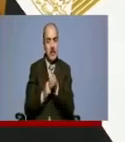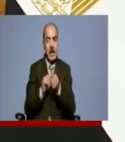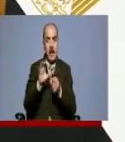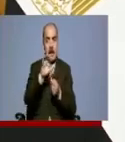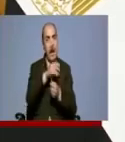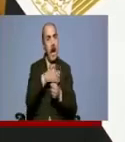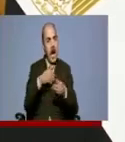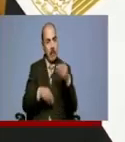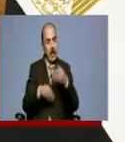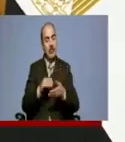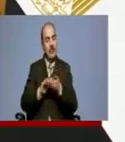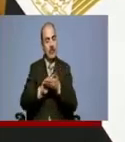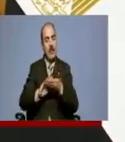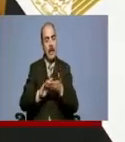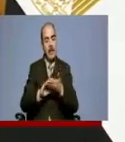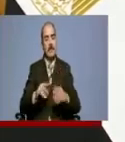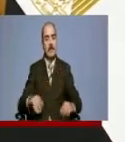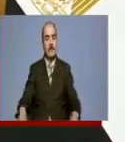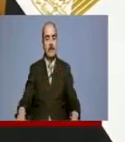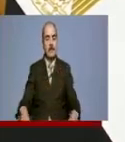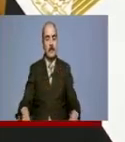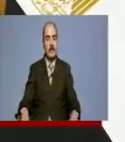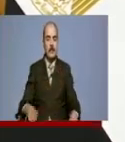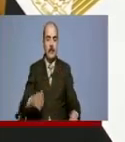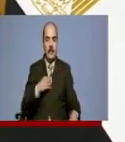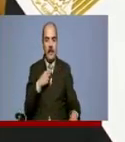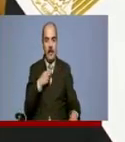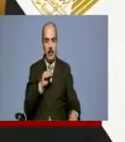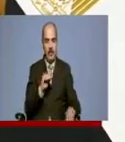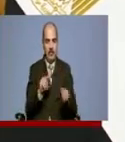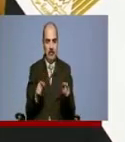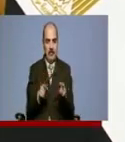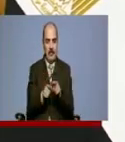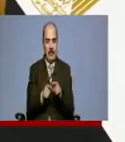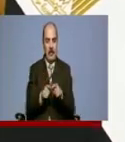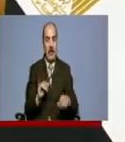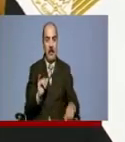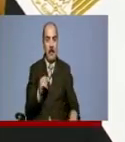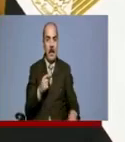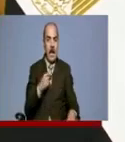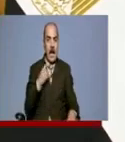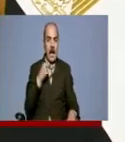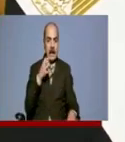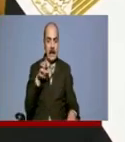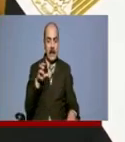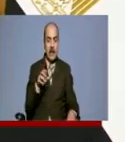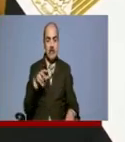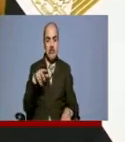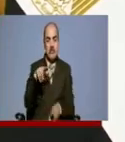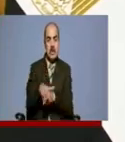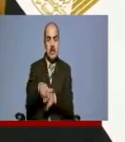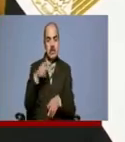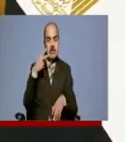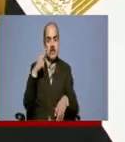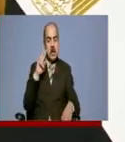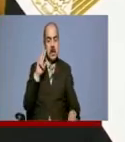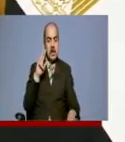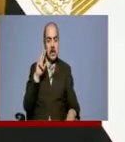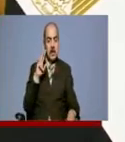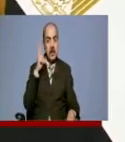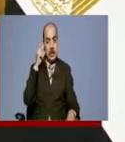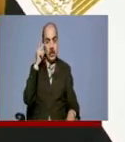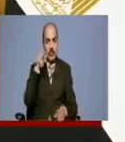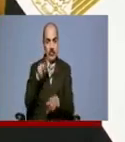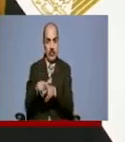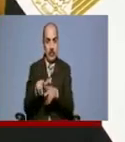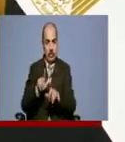الاباده اللي بتتم في فلسطين دلوقتي هو بيتعرض لمفكر ثوري يهودي اسمه كار بيتكلم بيقول ايه بقى